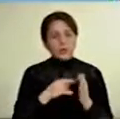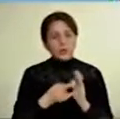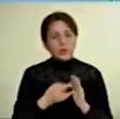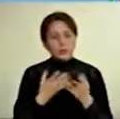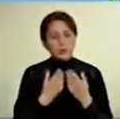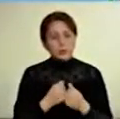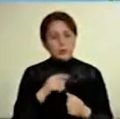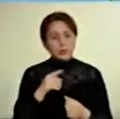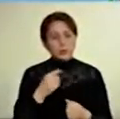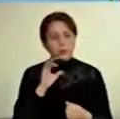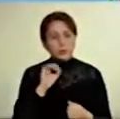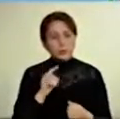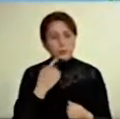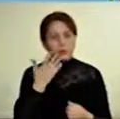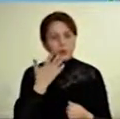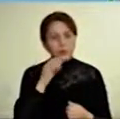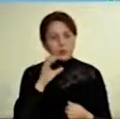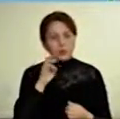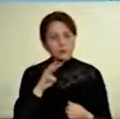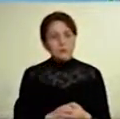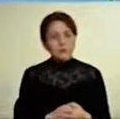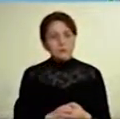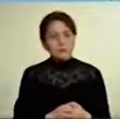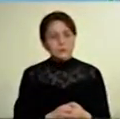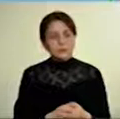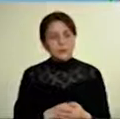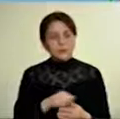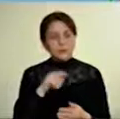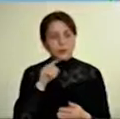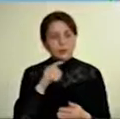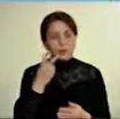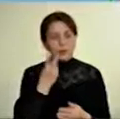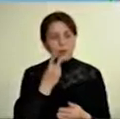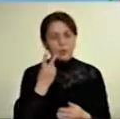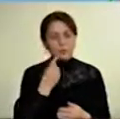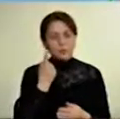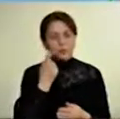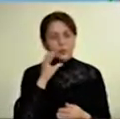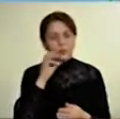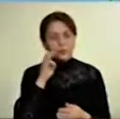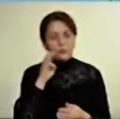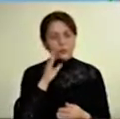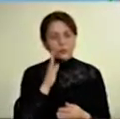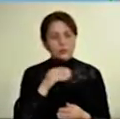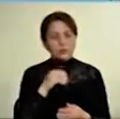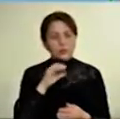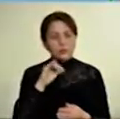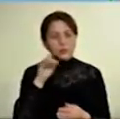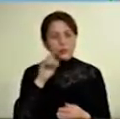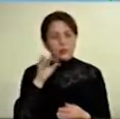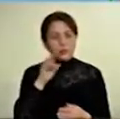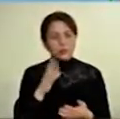bo'lsangiz, bu 0.5 santimetrga teng. Bu ikkalasi esa 1 santimetrga yuzini